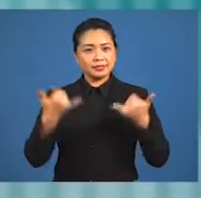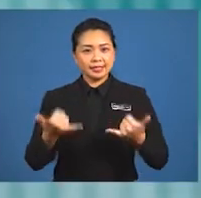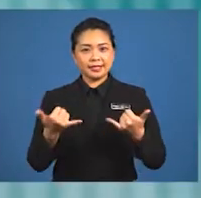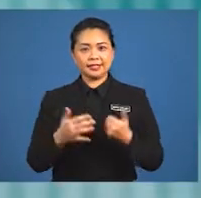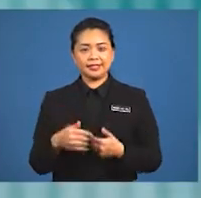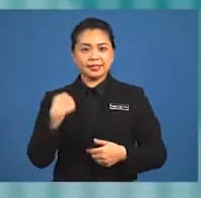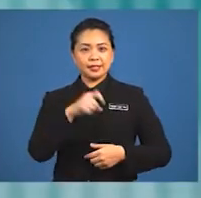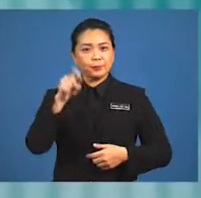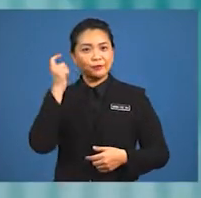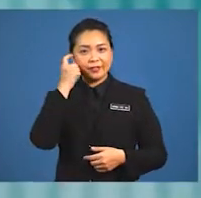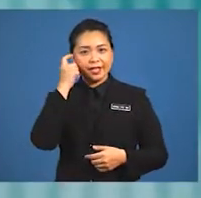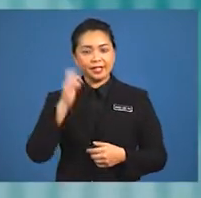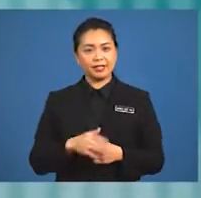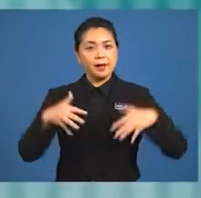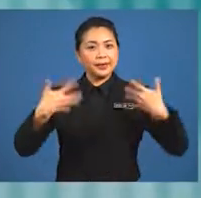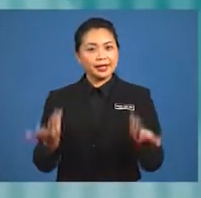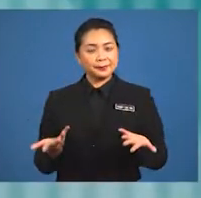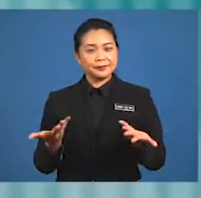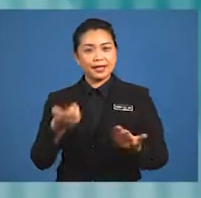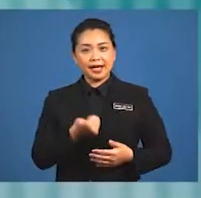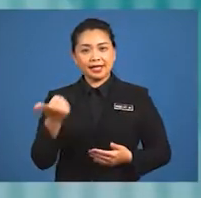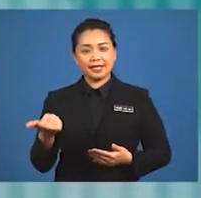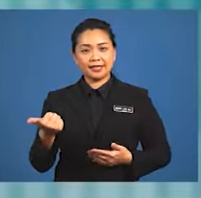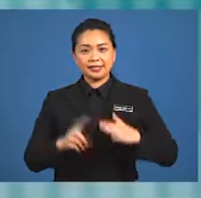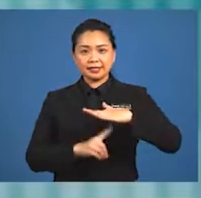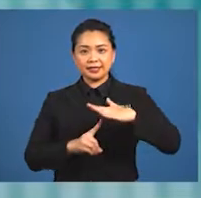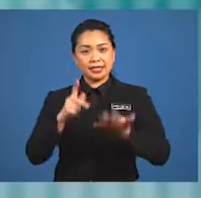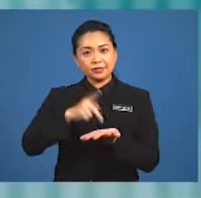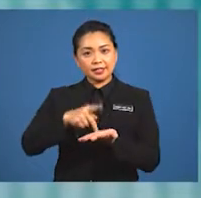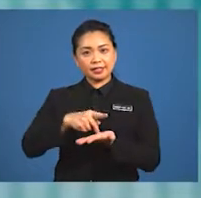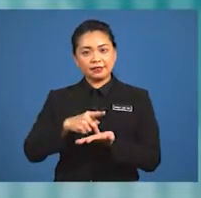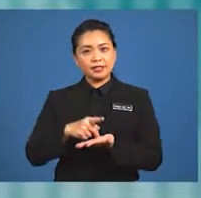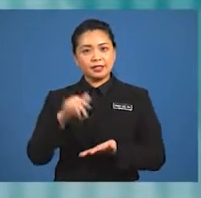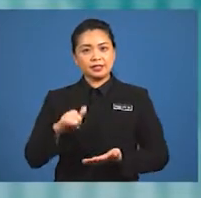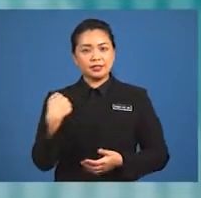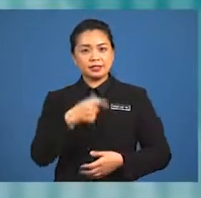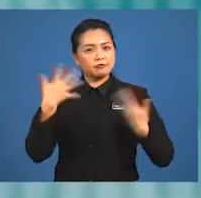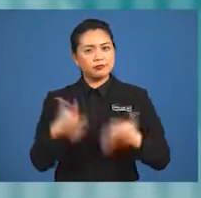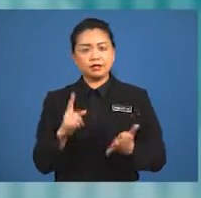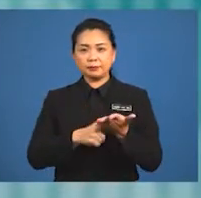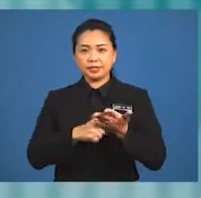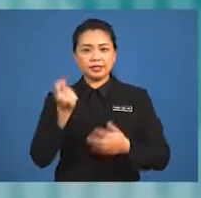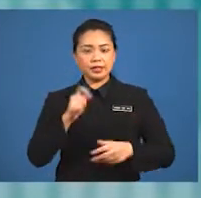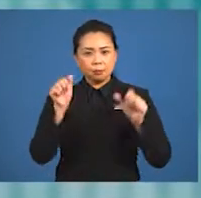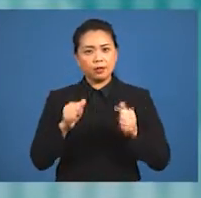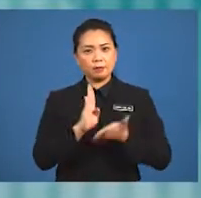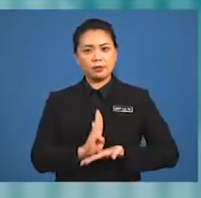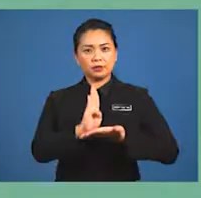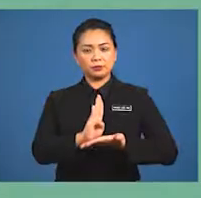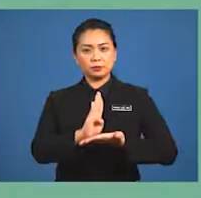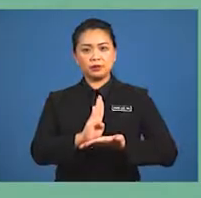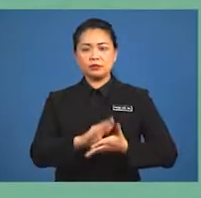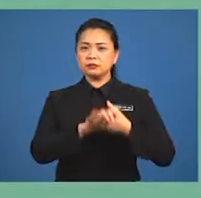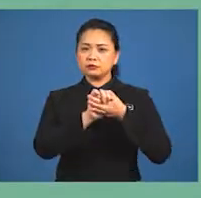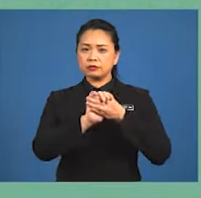Sekarang, kita perlu fikirkan bagaimana alat dasar kewangan kuantitatif yang kita telah bincangkan tadi boleh membantu